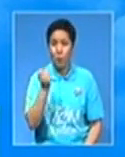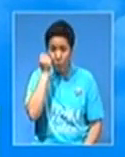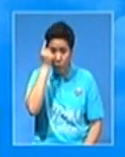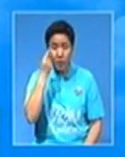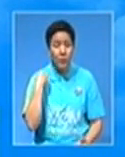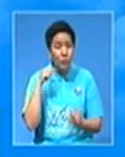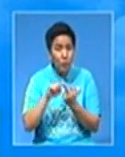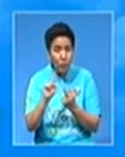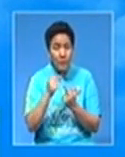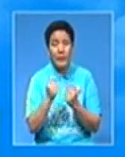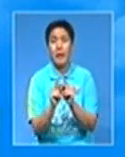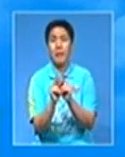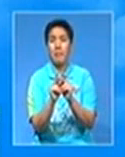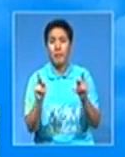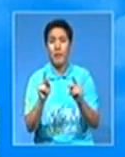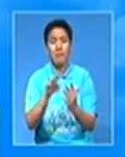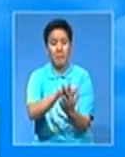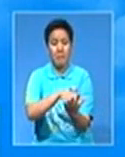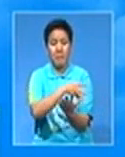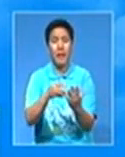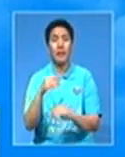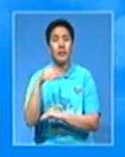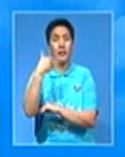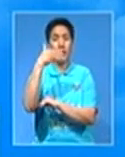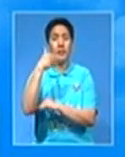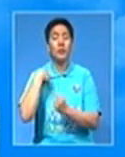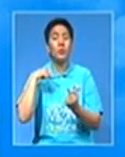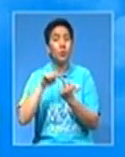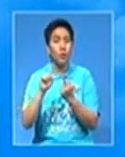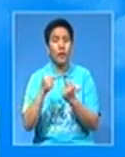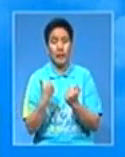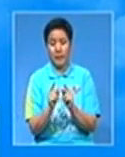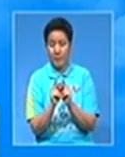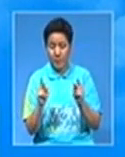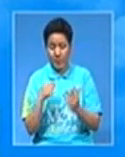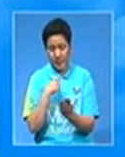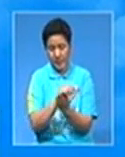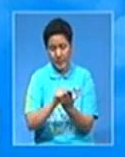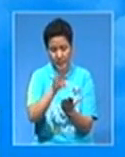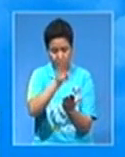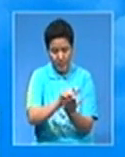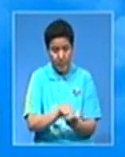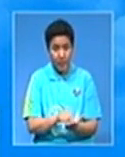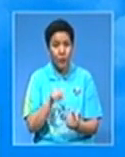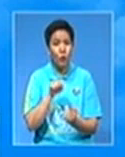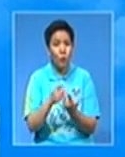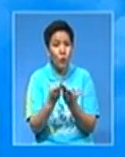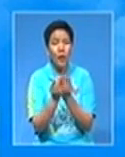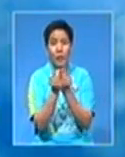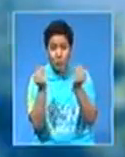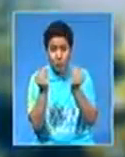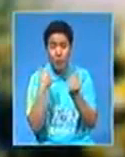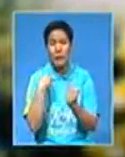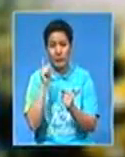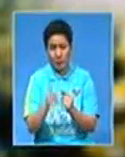แรกคือเรื่องคณะกรรมการยุทธศาสตร์ชาติที่คณะกรรมการได้เสนอไว้ในร่างรัฐธรรมนูญน่าจะมีความสำ